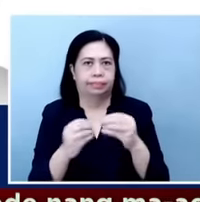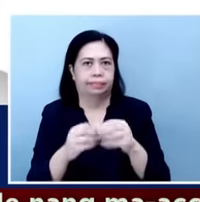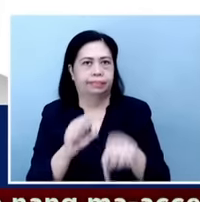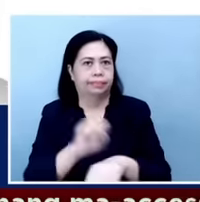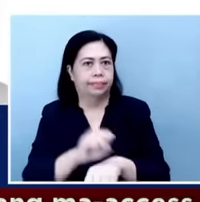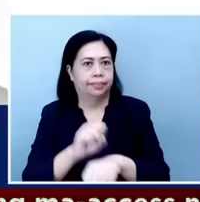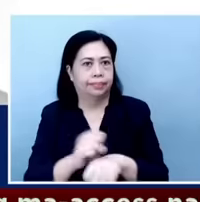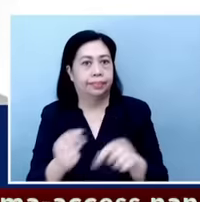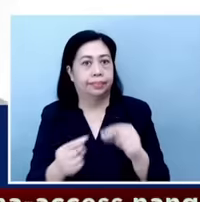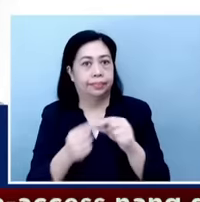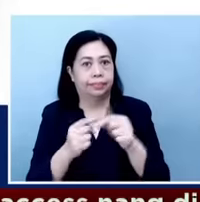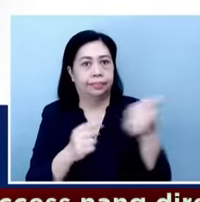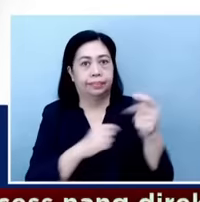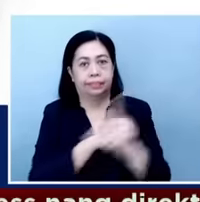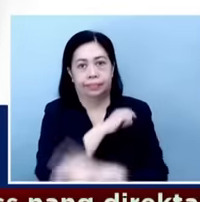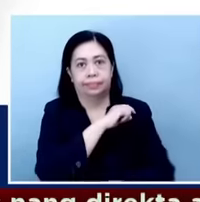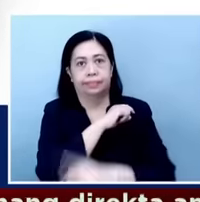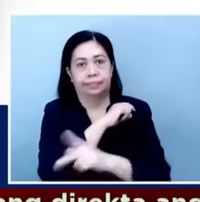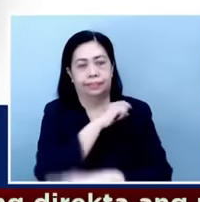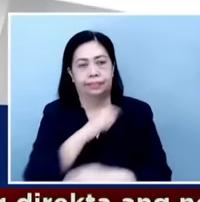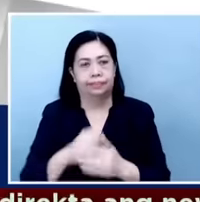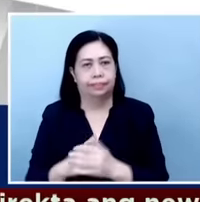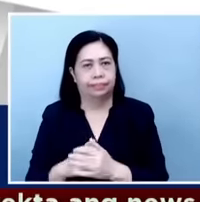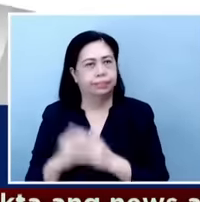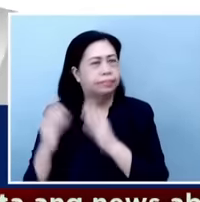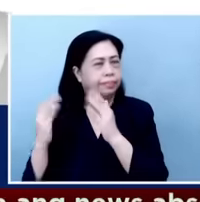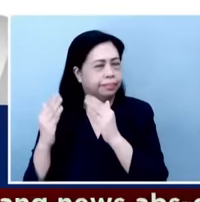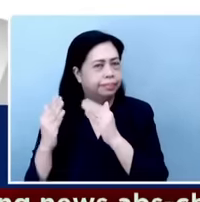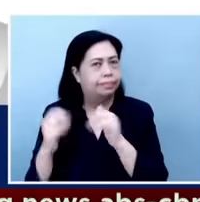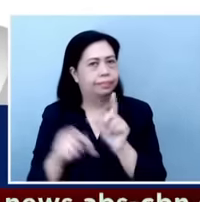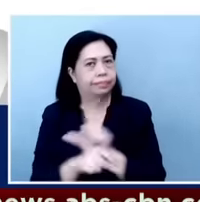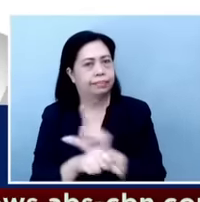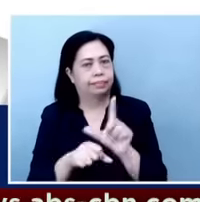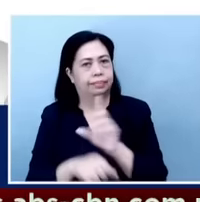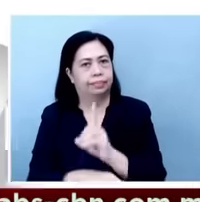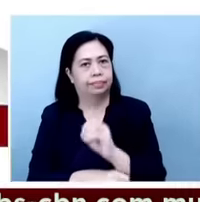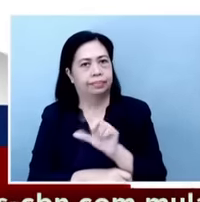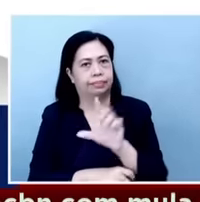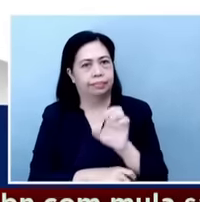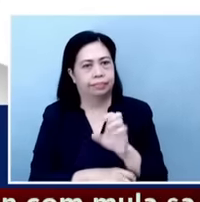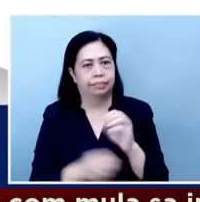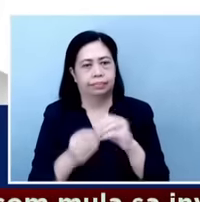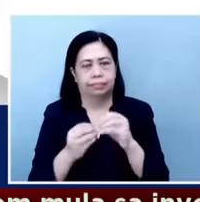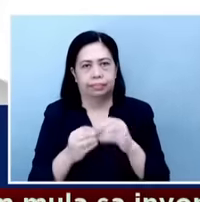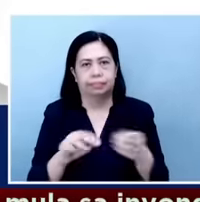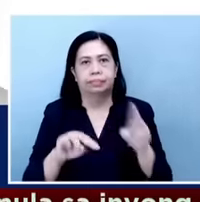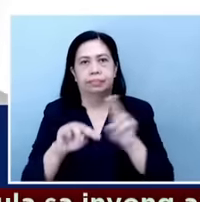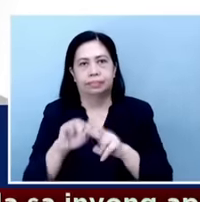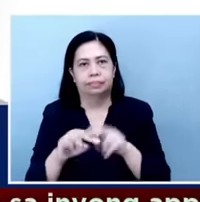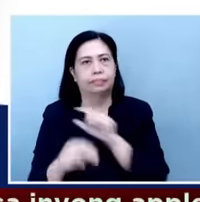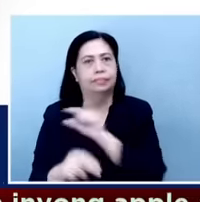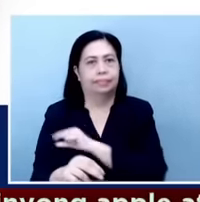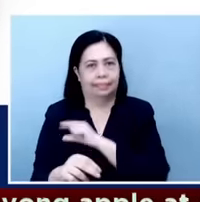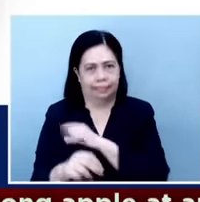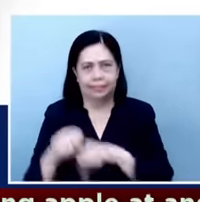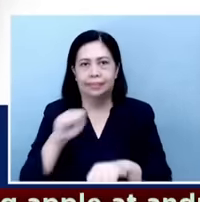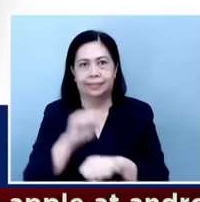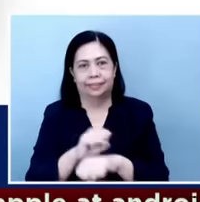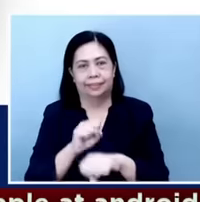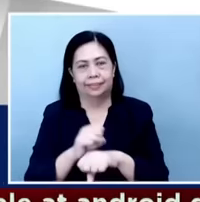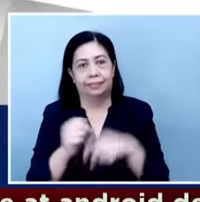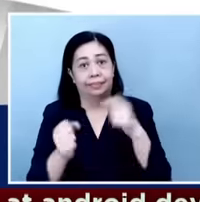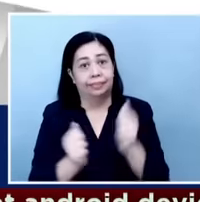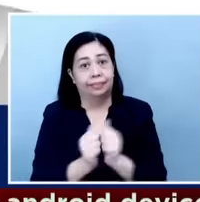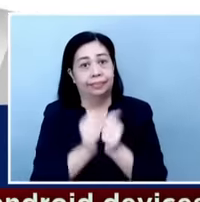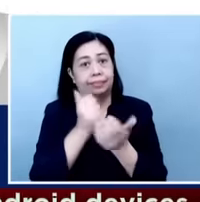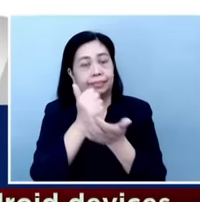lalo na sa countryside. Umaasa naman ang Labor Department na mas madadagdagan pa ang mga dekalidad na trabaho sa tulong ng